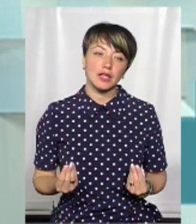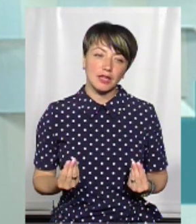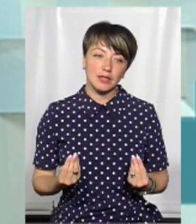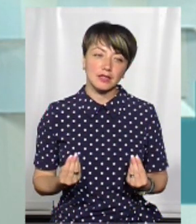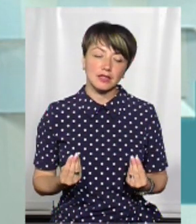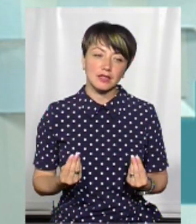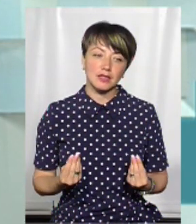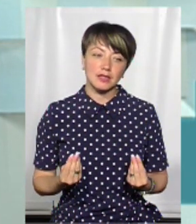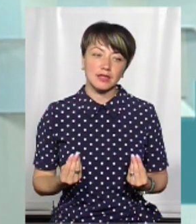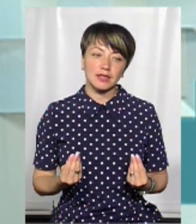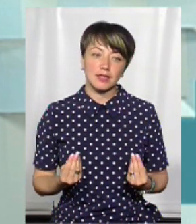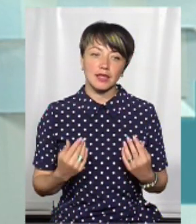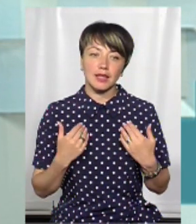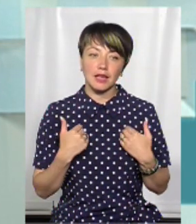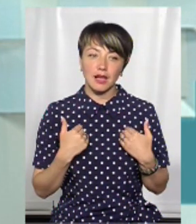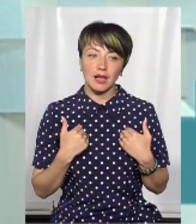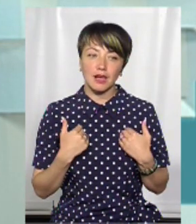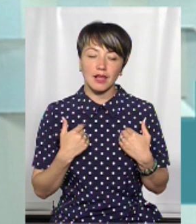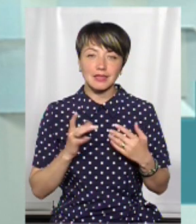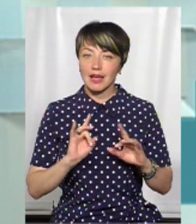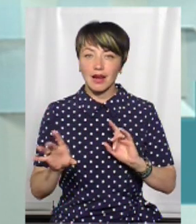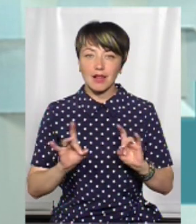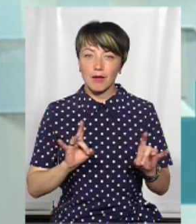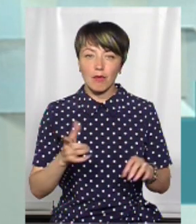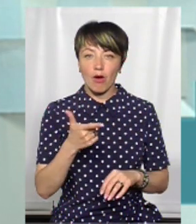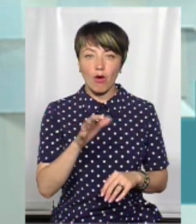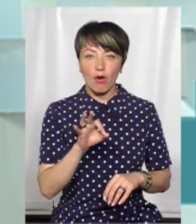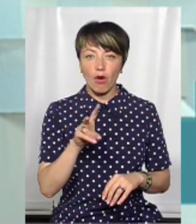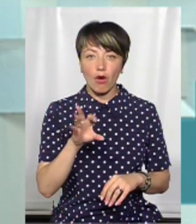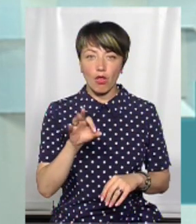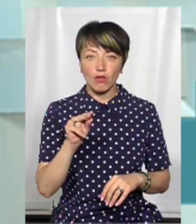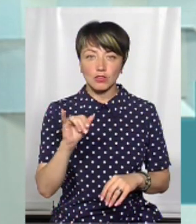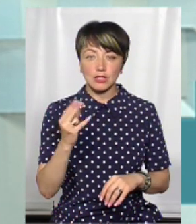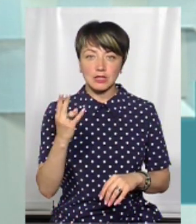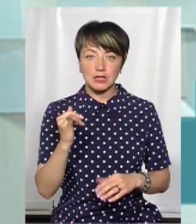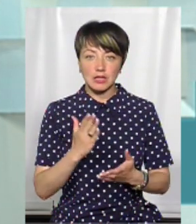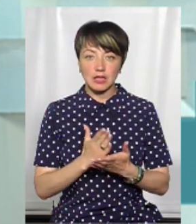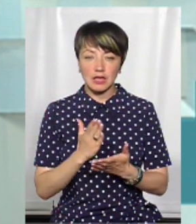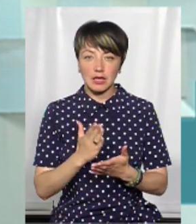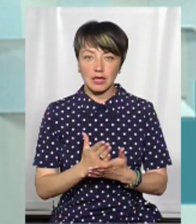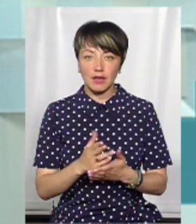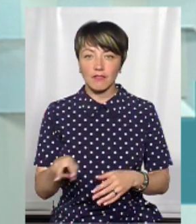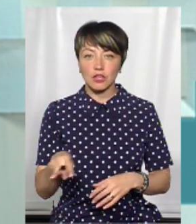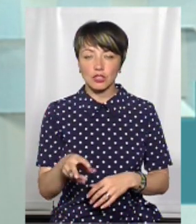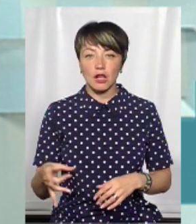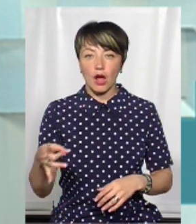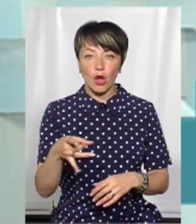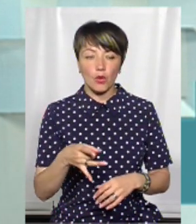день я купаюся, ну як вам сказати, щоб це не було рекламою, це Головчинці. У нас є в Летичівському районі